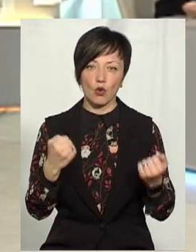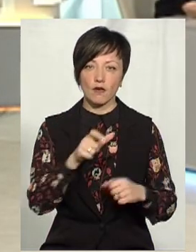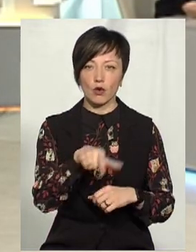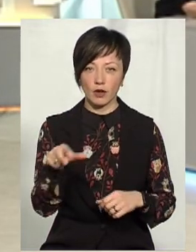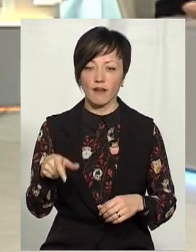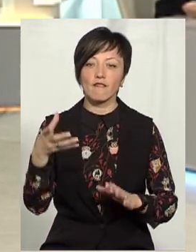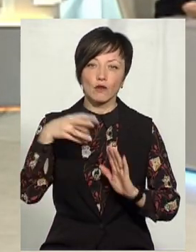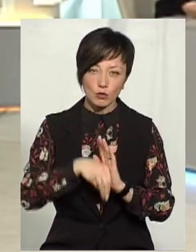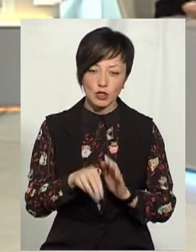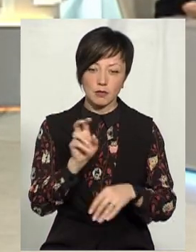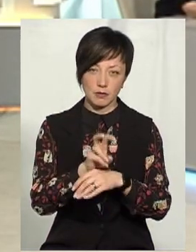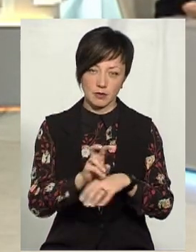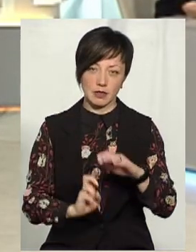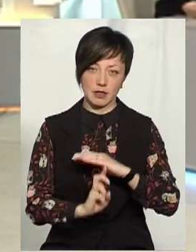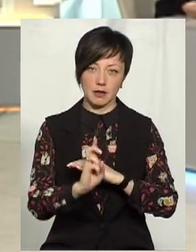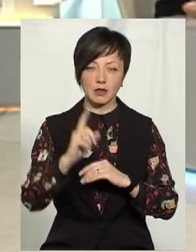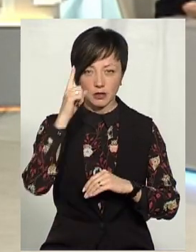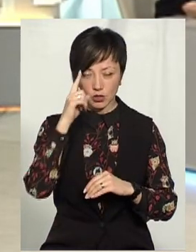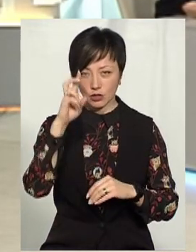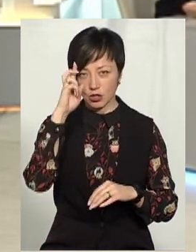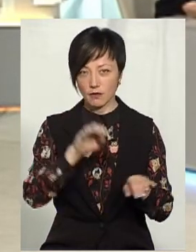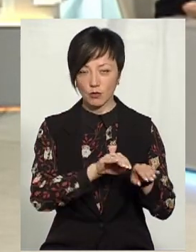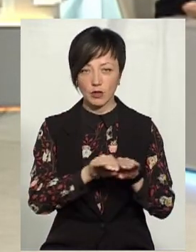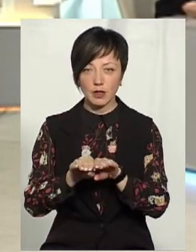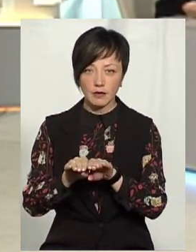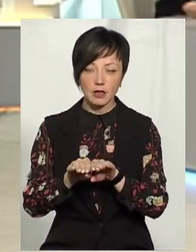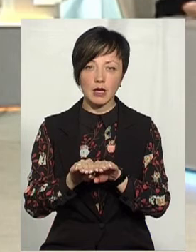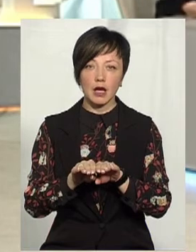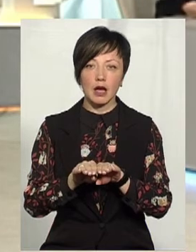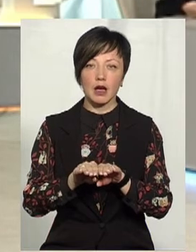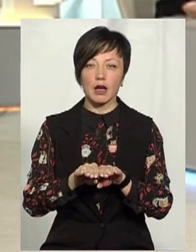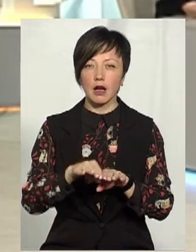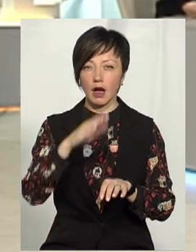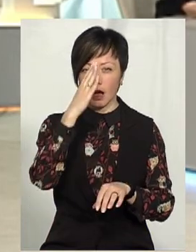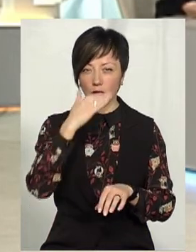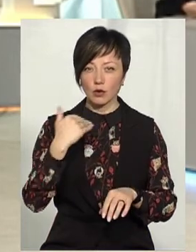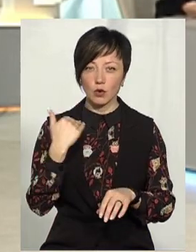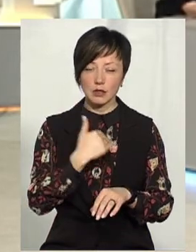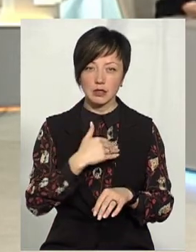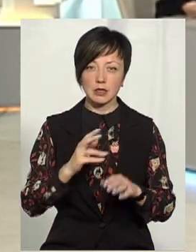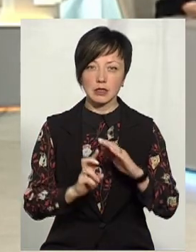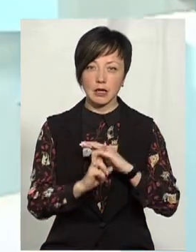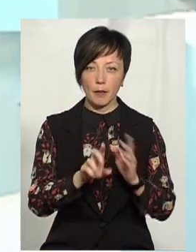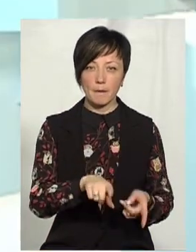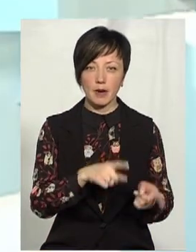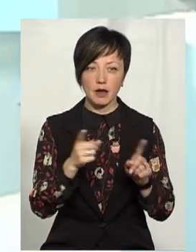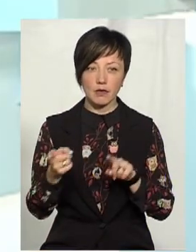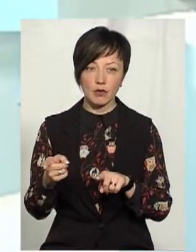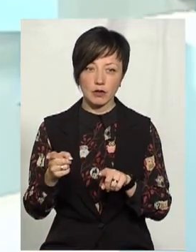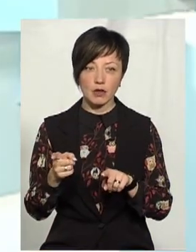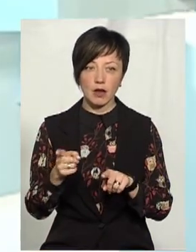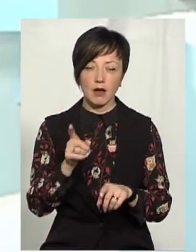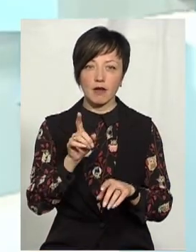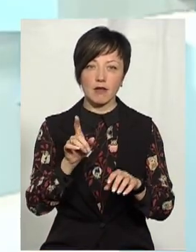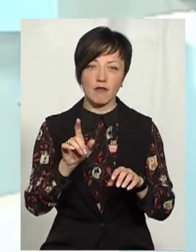парафіян. Тому що я знаю, що на загальнодержавному рівні представники Української греко-католицької церкви взагалі сказали про те, що вони переводять максимально своє богослужіння